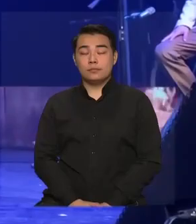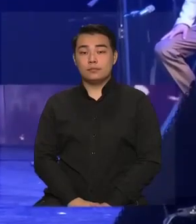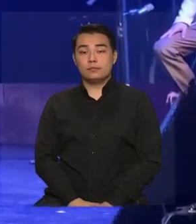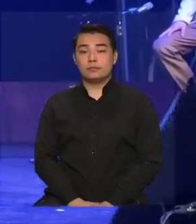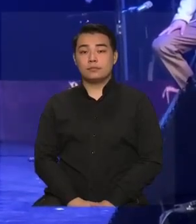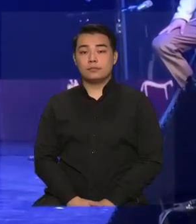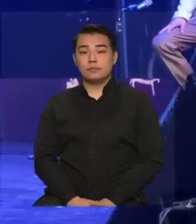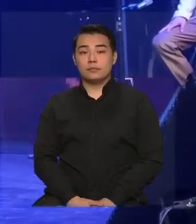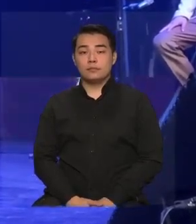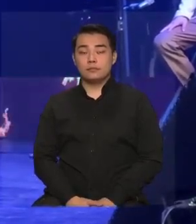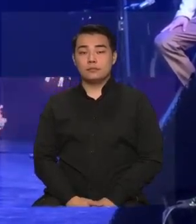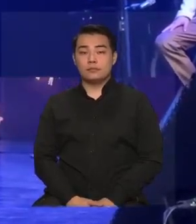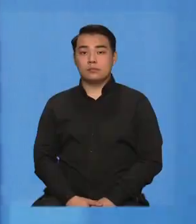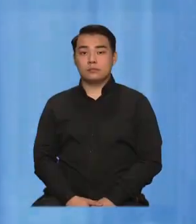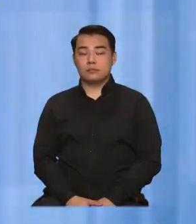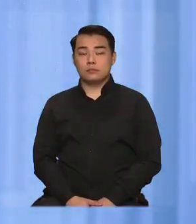Жолы, Алматы.